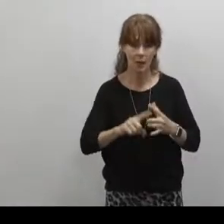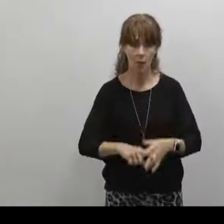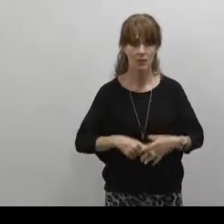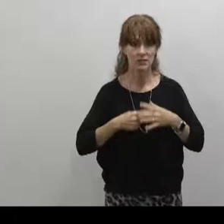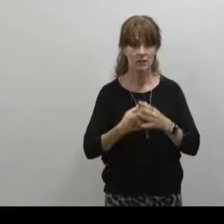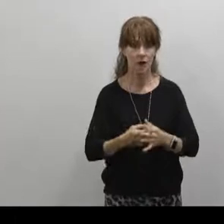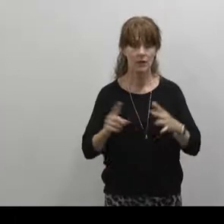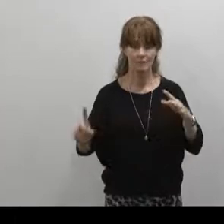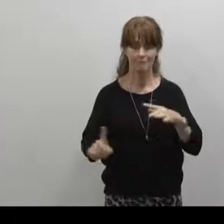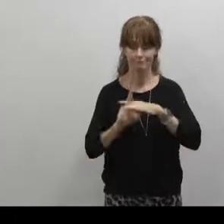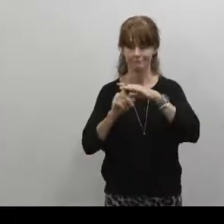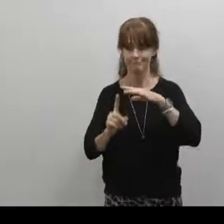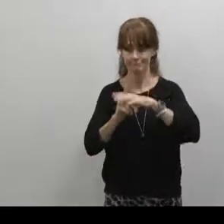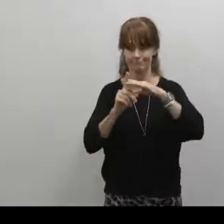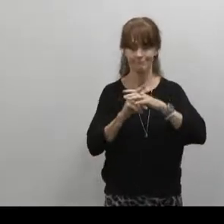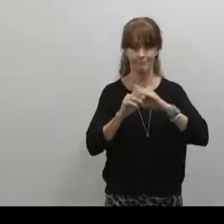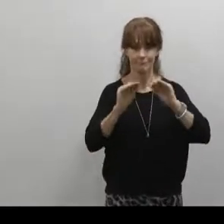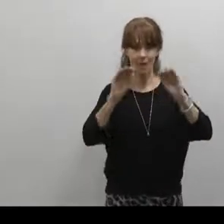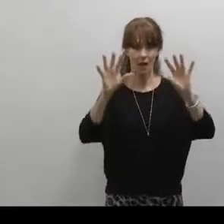Student wellness.